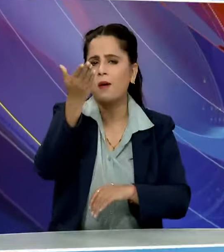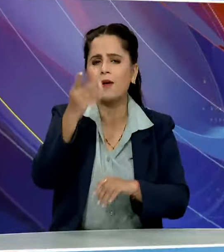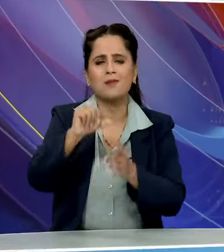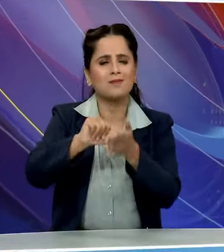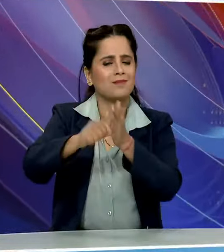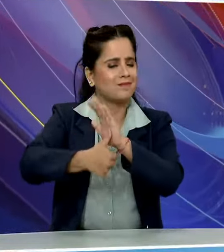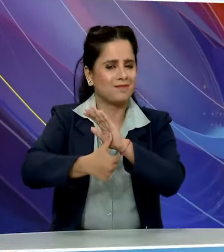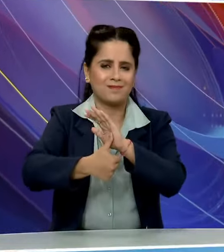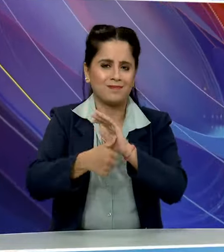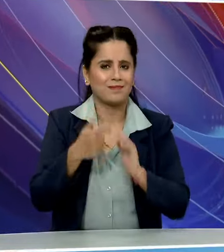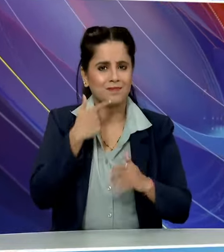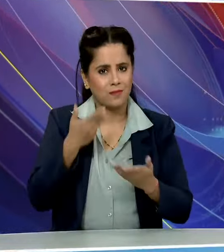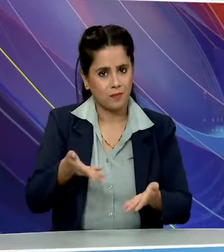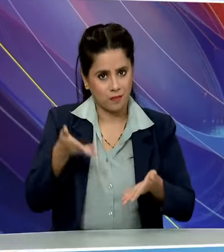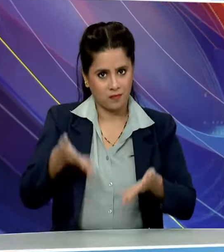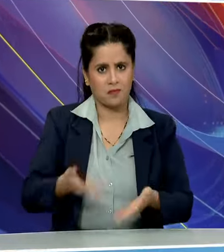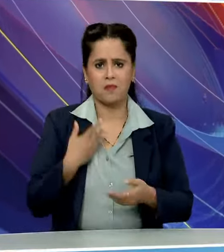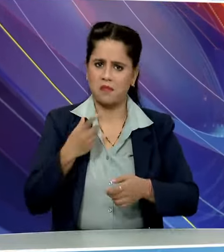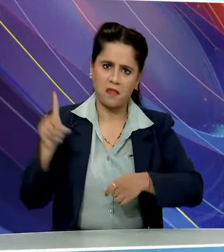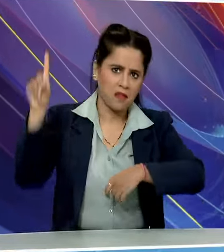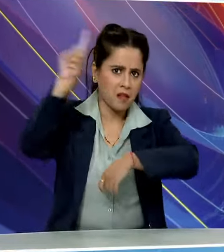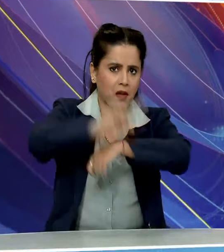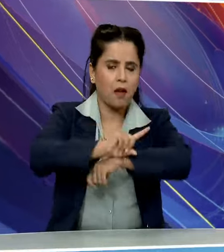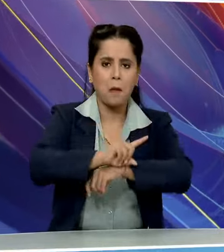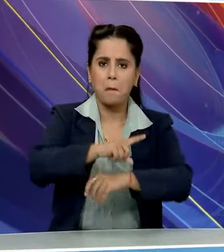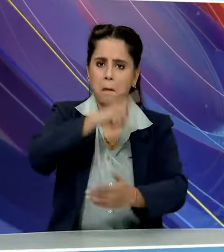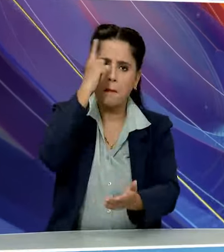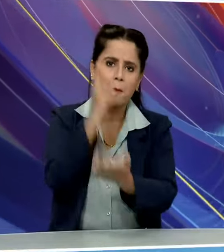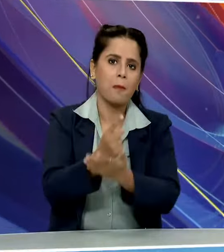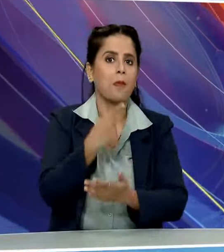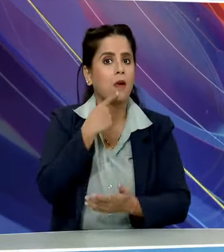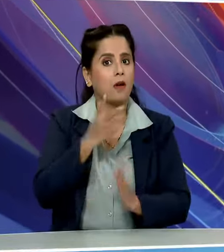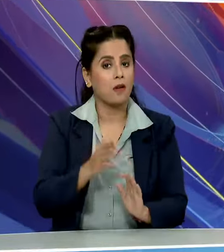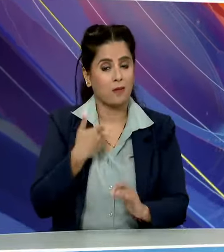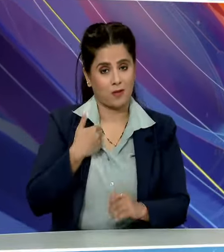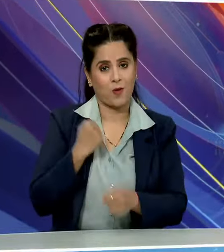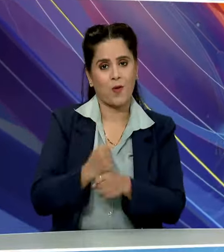है